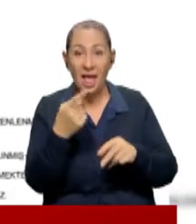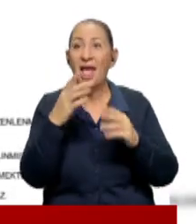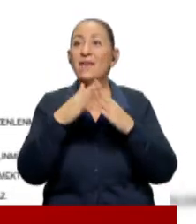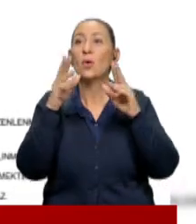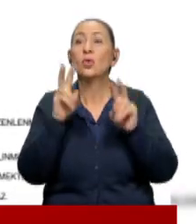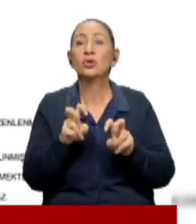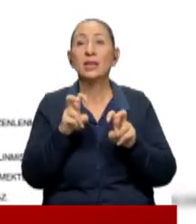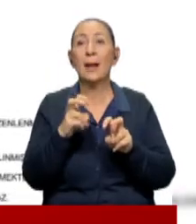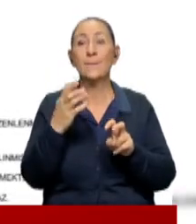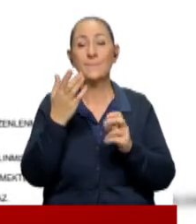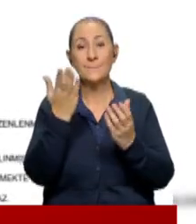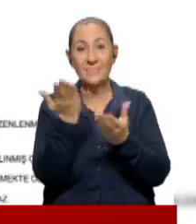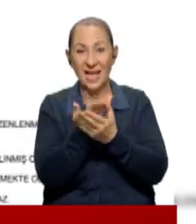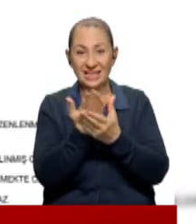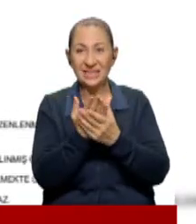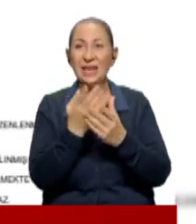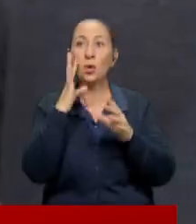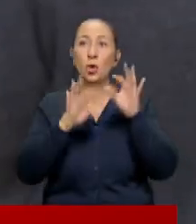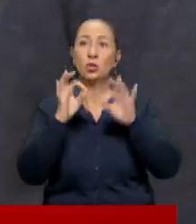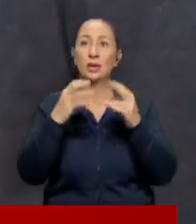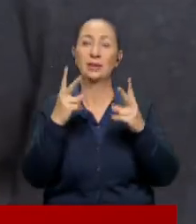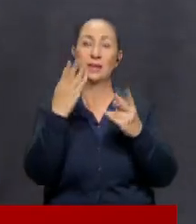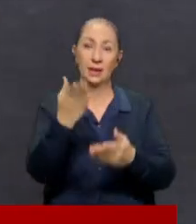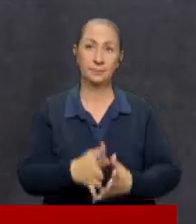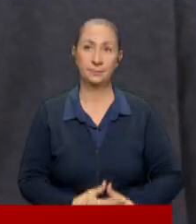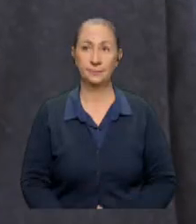yerleşim yerinde oturanlar belgesinden kontrol edebilirler.